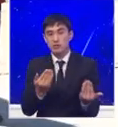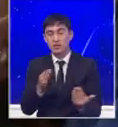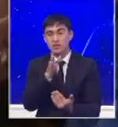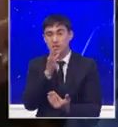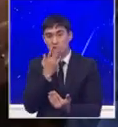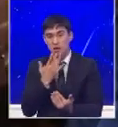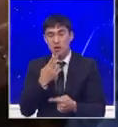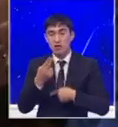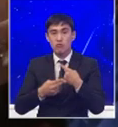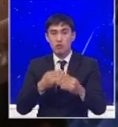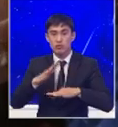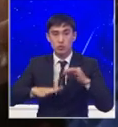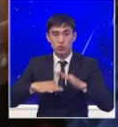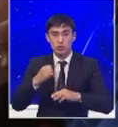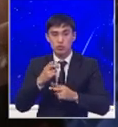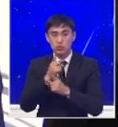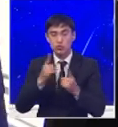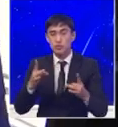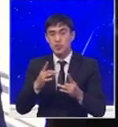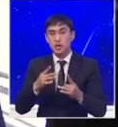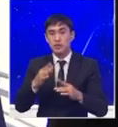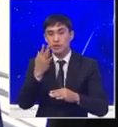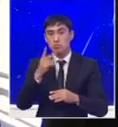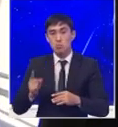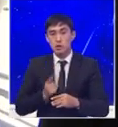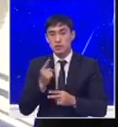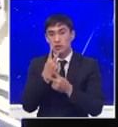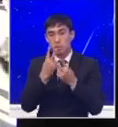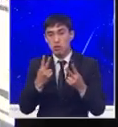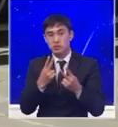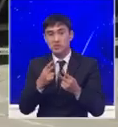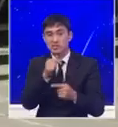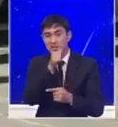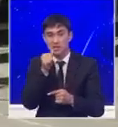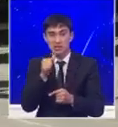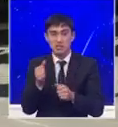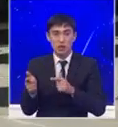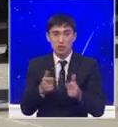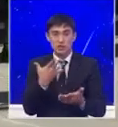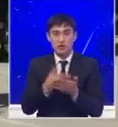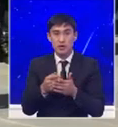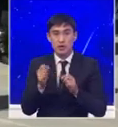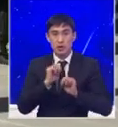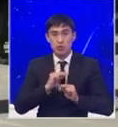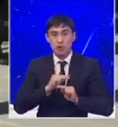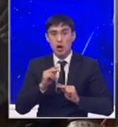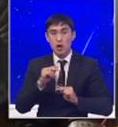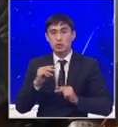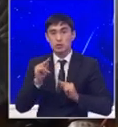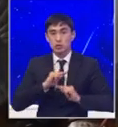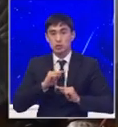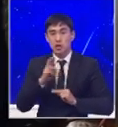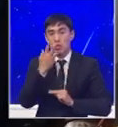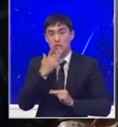национального прикладного искусства. Здесь же мастера народного творчества раскрыли публике секреты изготовления своих работ, а сотрудники этноцентра